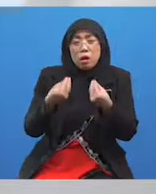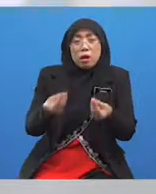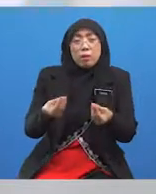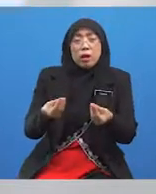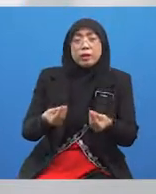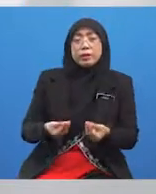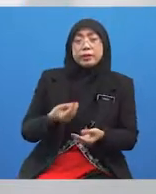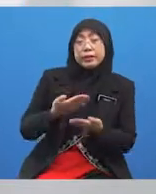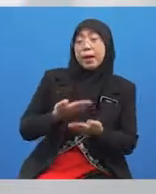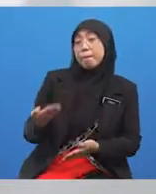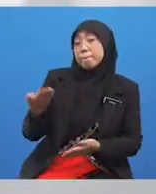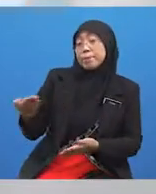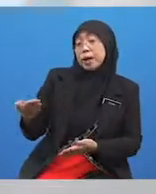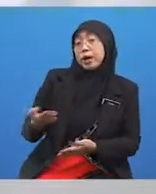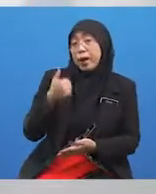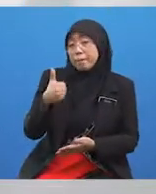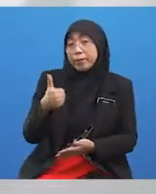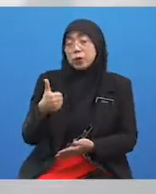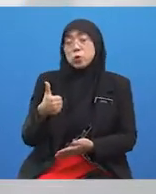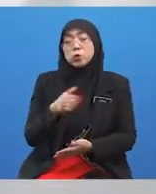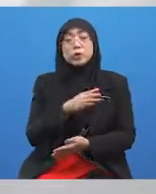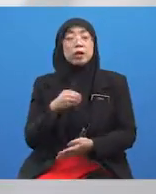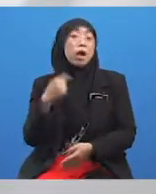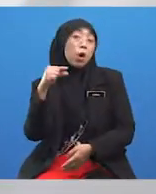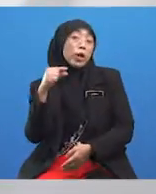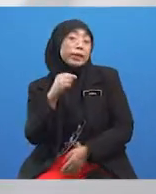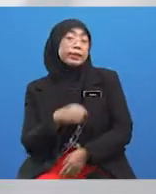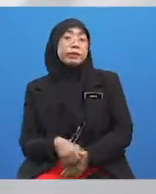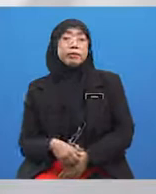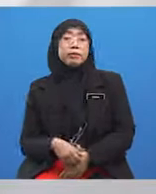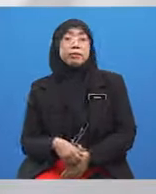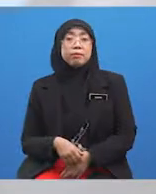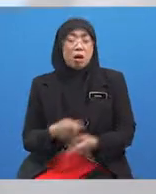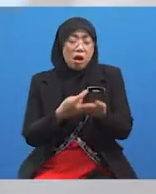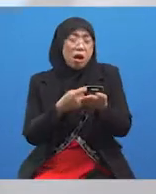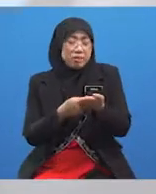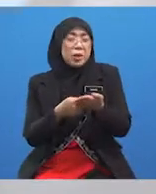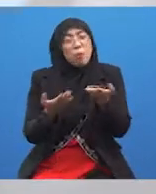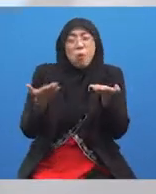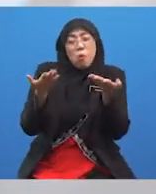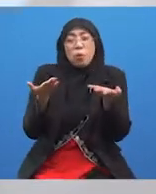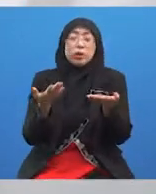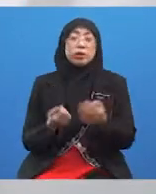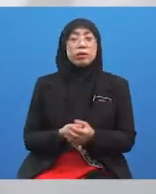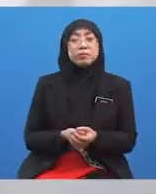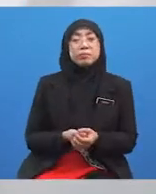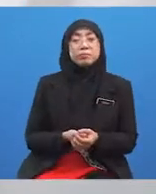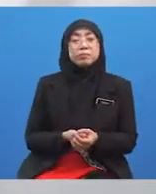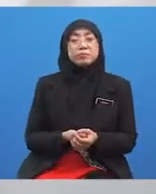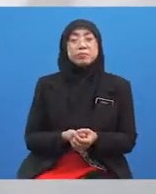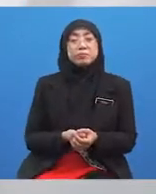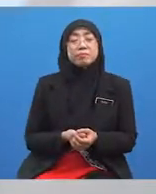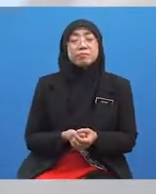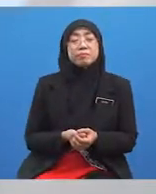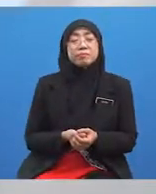menawarkan bahan yang diperlukan mengikut spesifikasi yang dikenali dengan kualiti yang baik dan harga yang